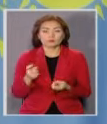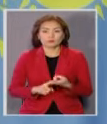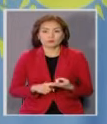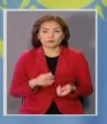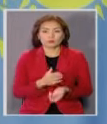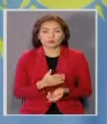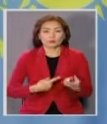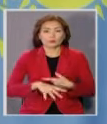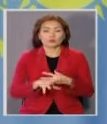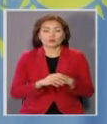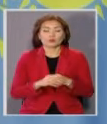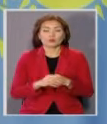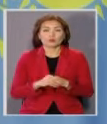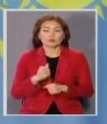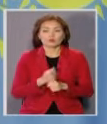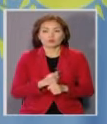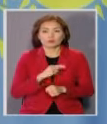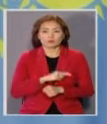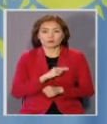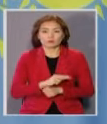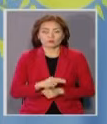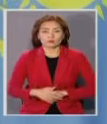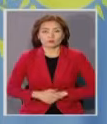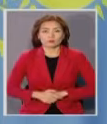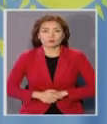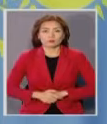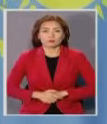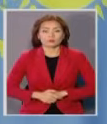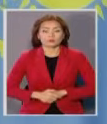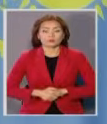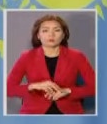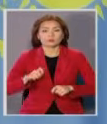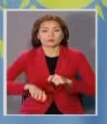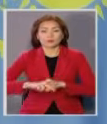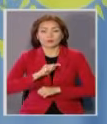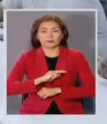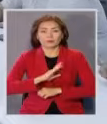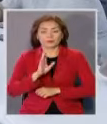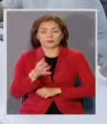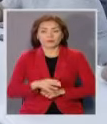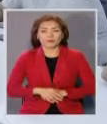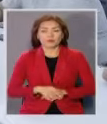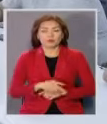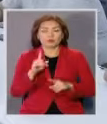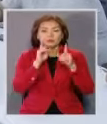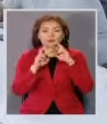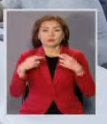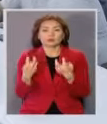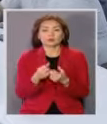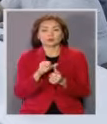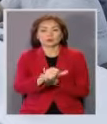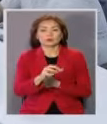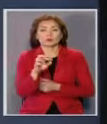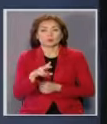болғанмен біз бірлесе отырып осы нысандардың құрылысының жүру барысын қадағалап отырмыз. Фракция отырысында бұдан